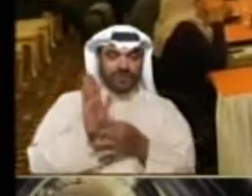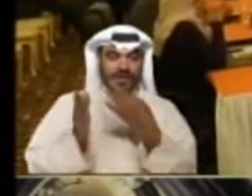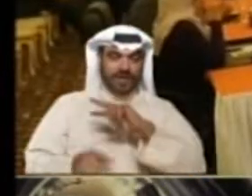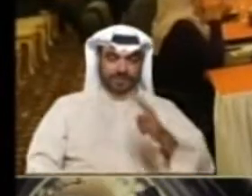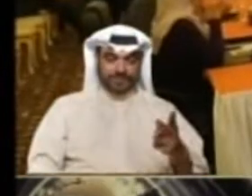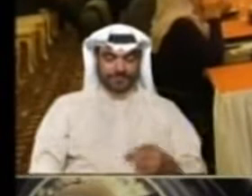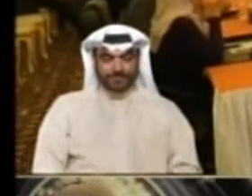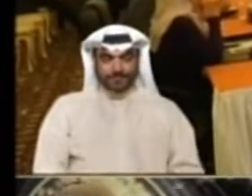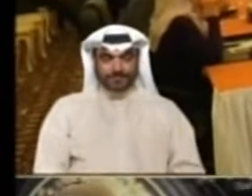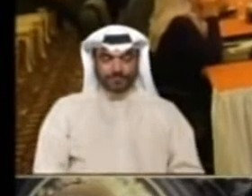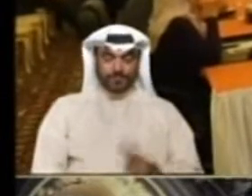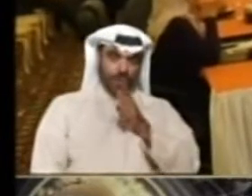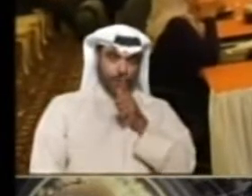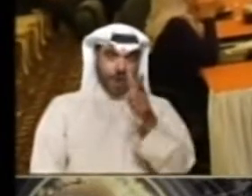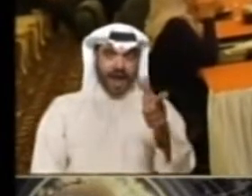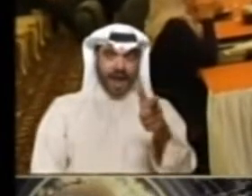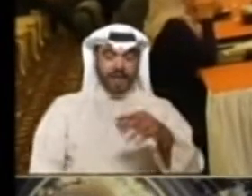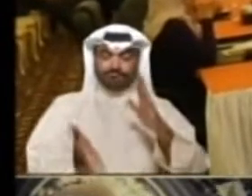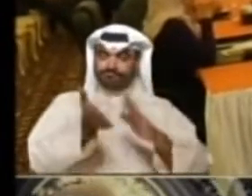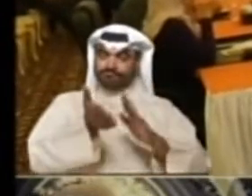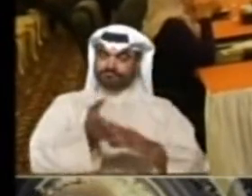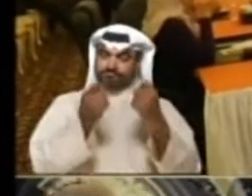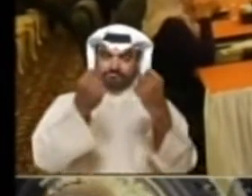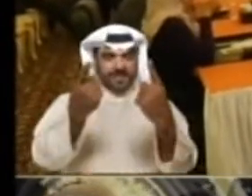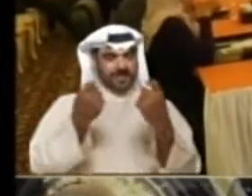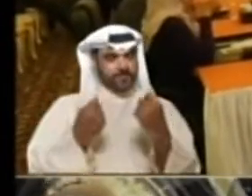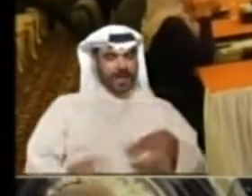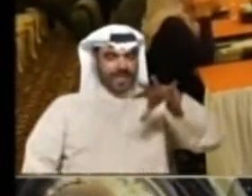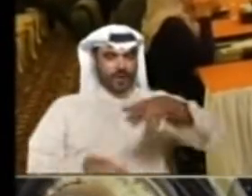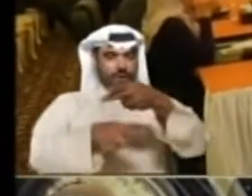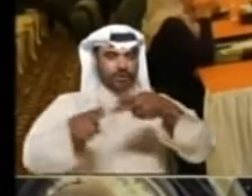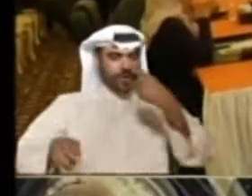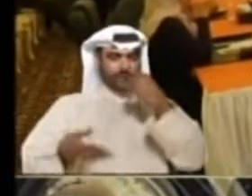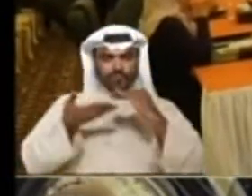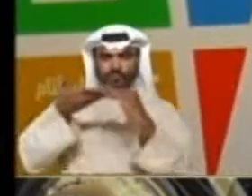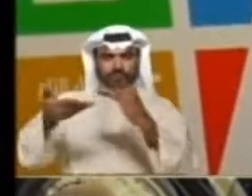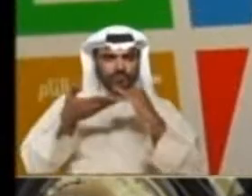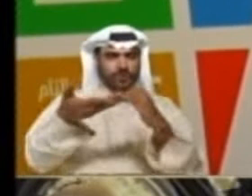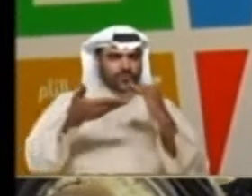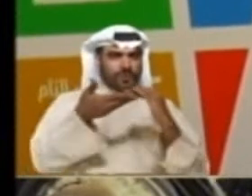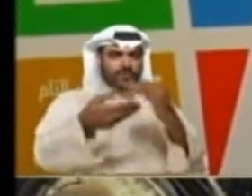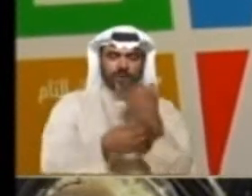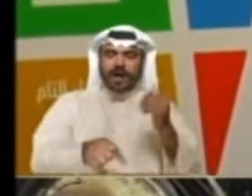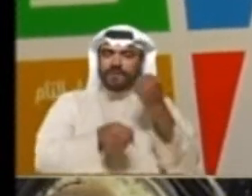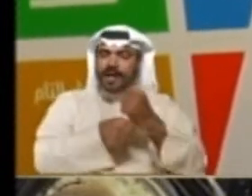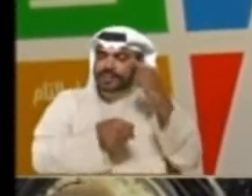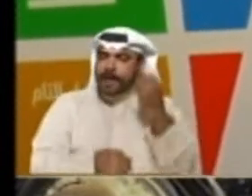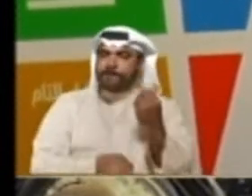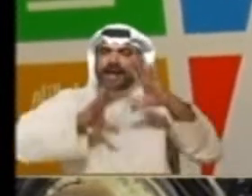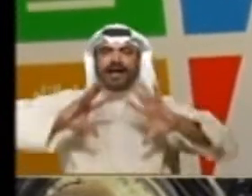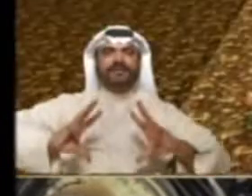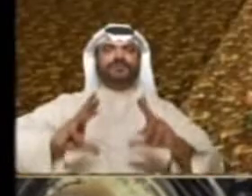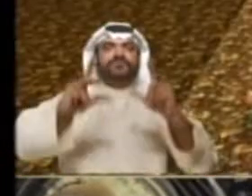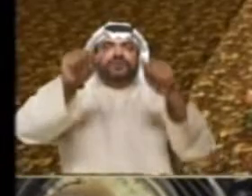الأخرى. وأشاد المشاركون في هذا المؤتمر بدور دولة الكويت وإسهاماتها القيمة في خلق مشاريع التنمية الاجتماعية في